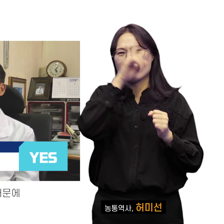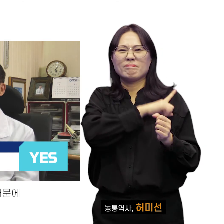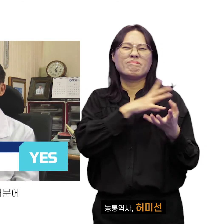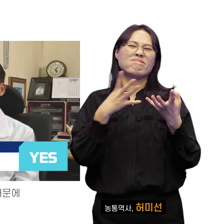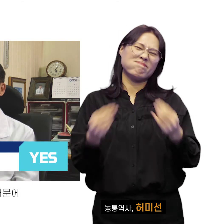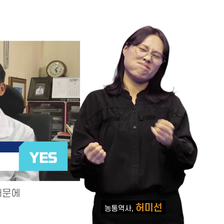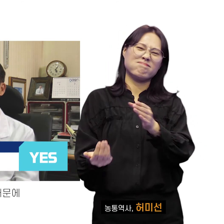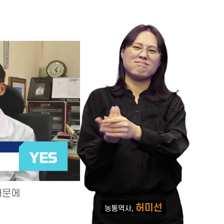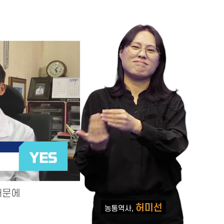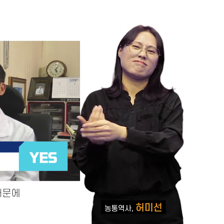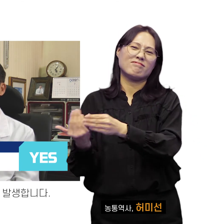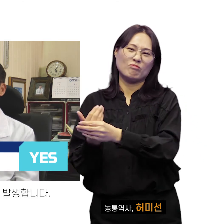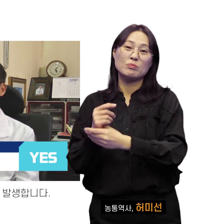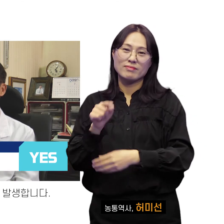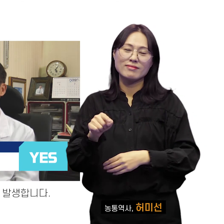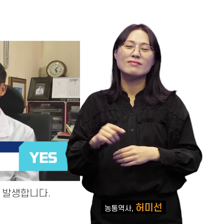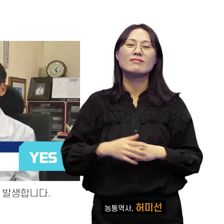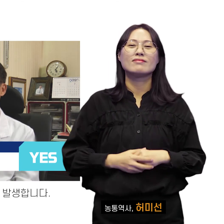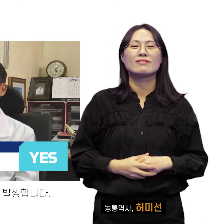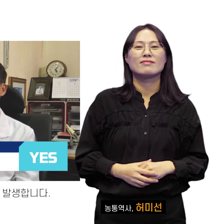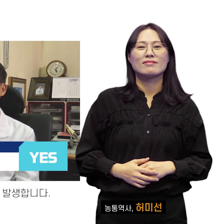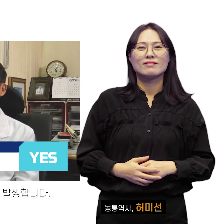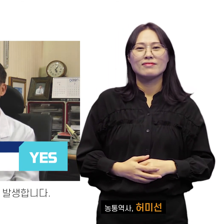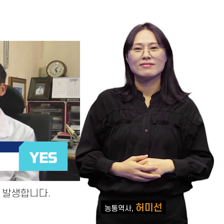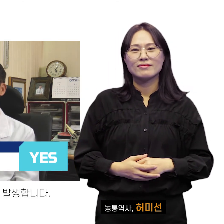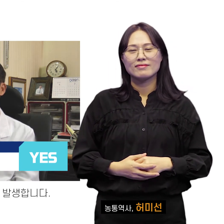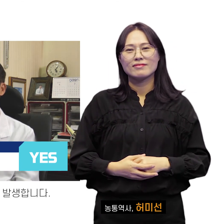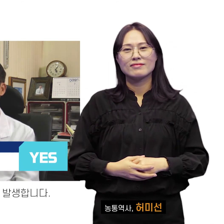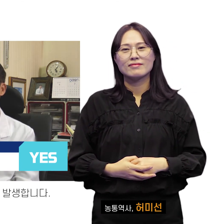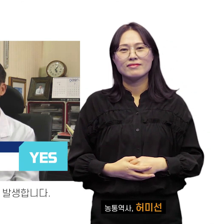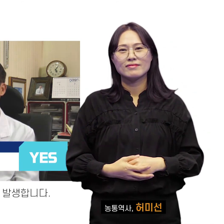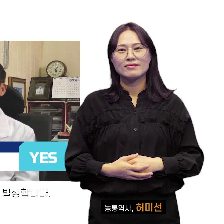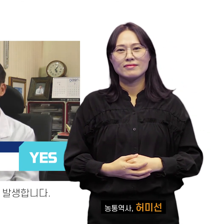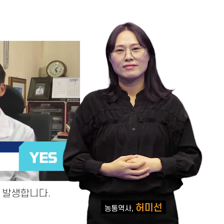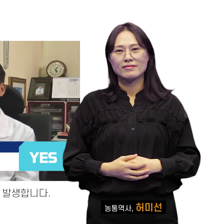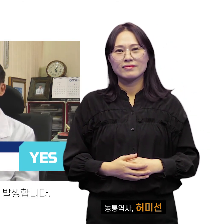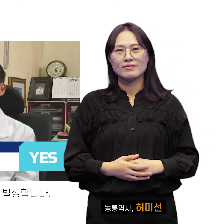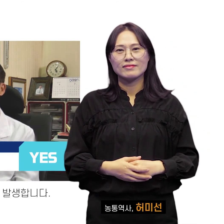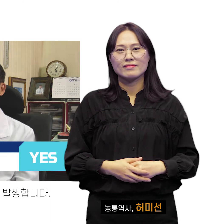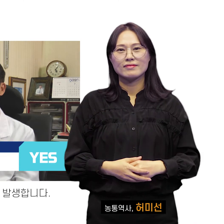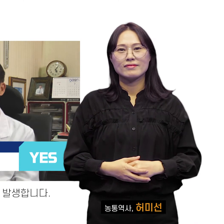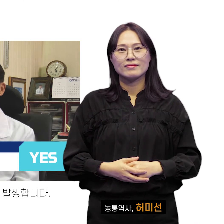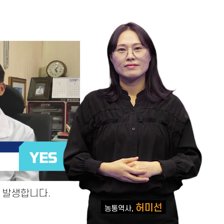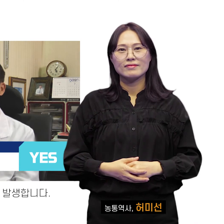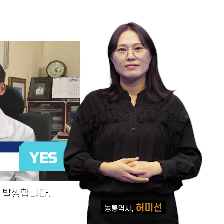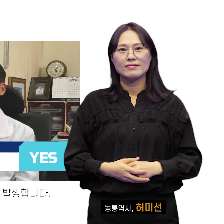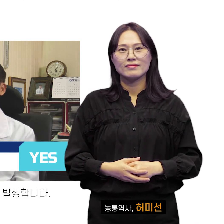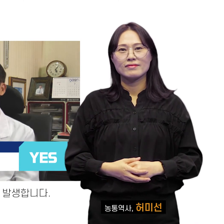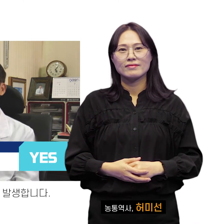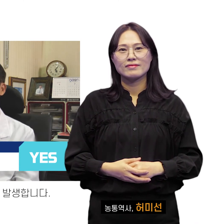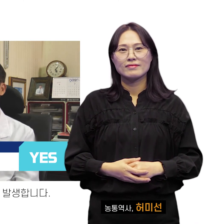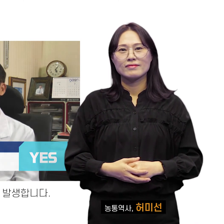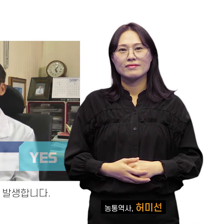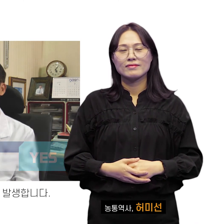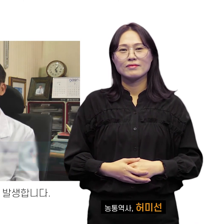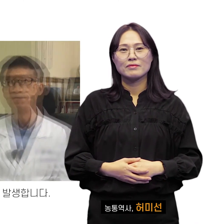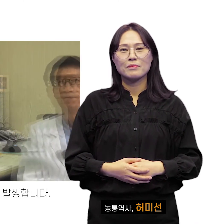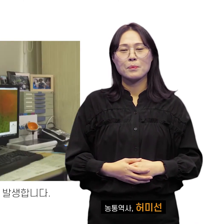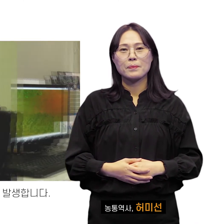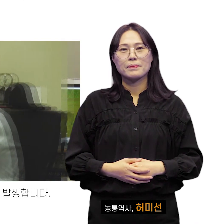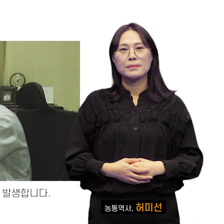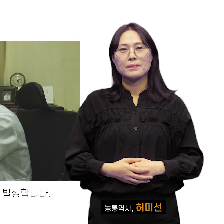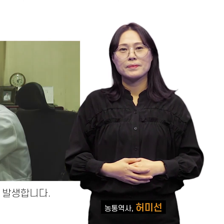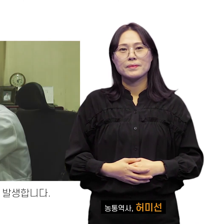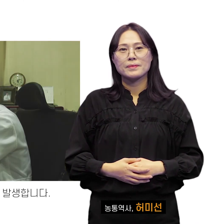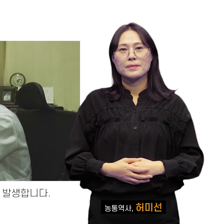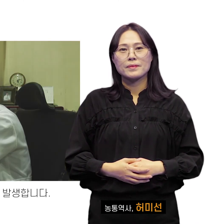더 많이 발생해서 겨울철에 망막 혈관 폐쇄가 좀 더 많이 발생합니다.